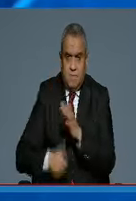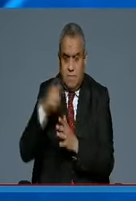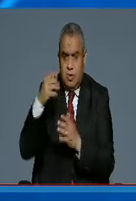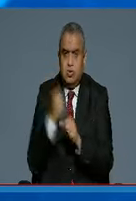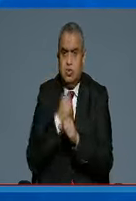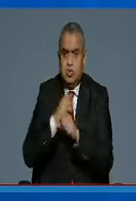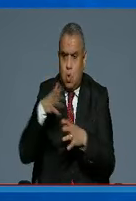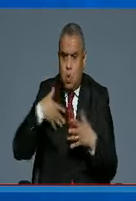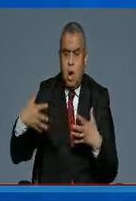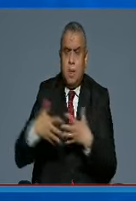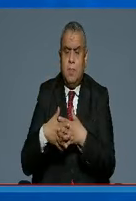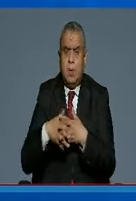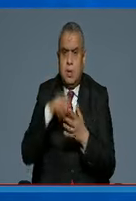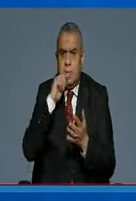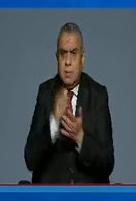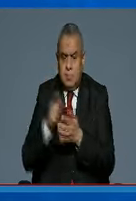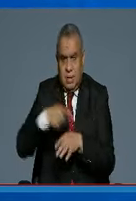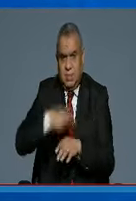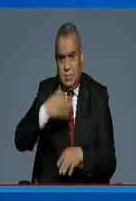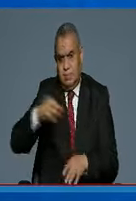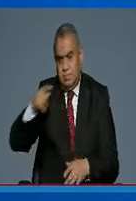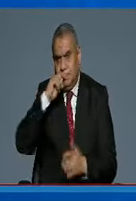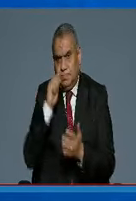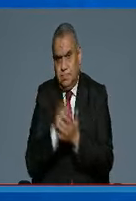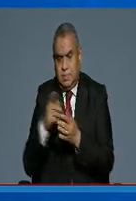عايزه بس هلاقي لك وقتك مش مش هقول لك اطلع بره خالص